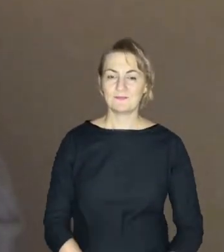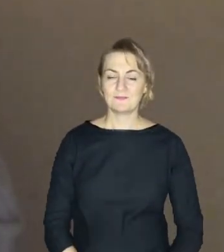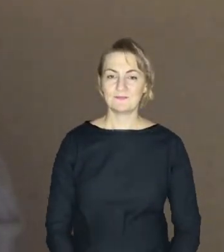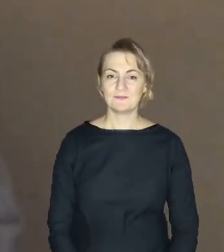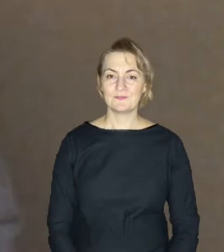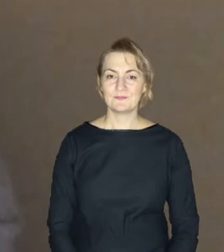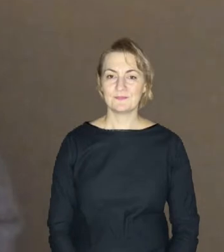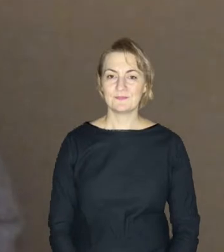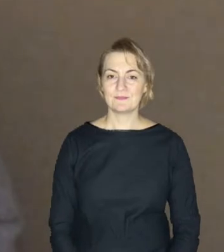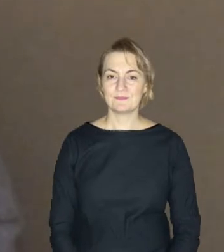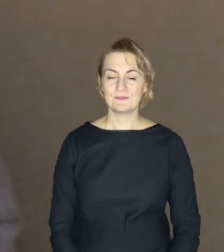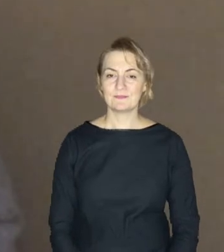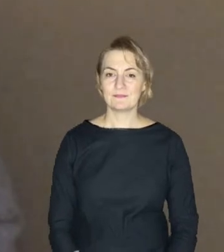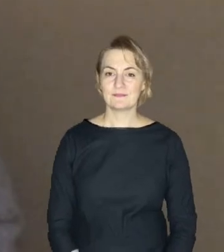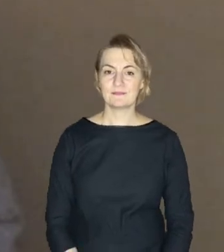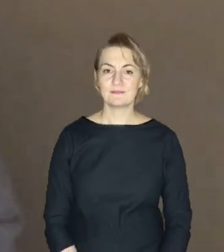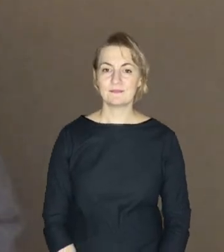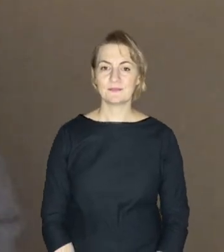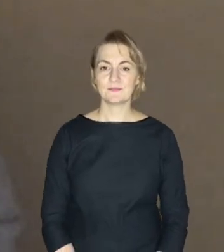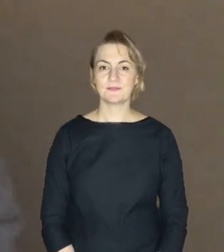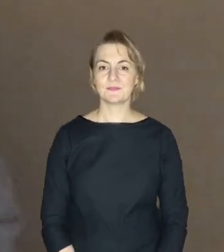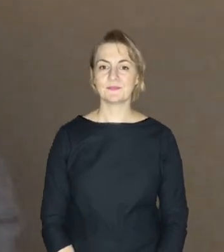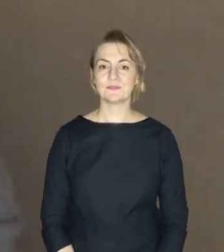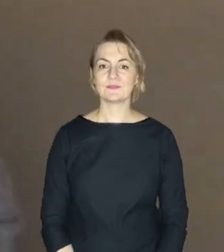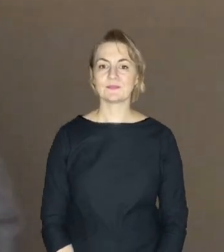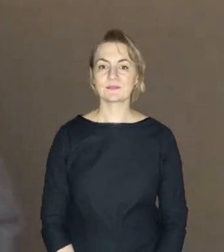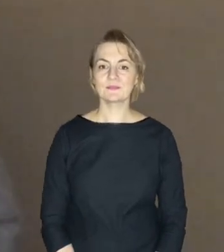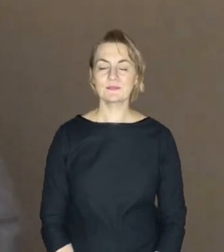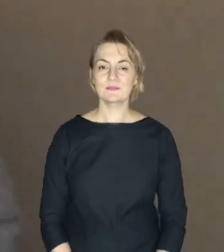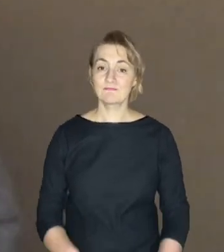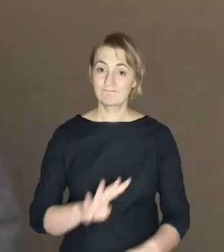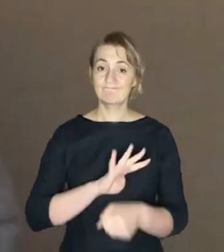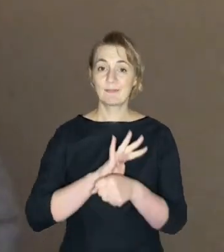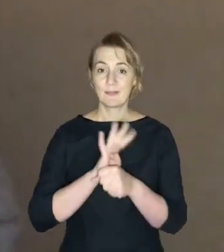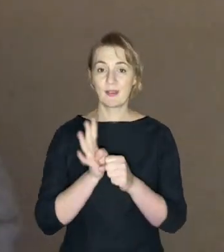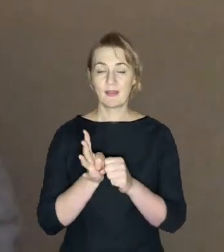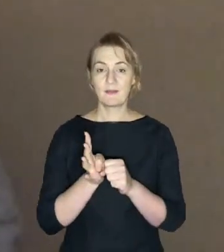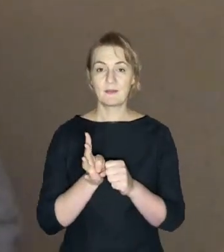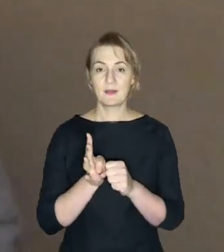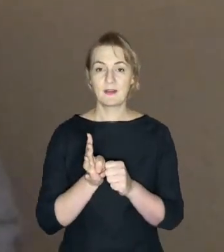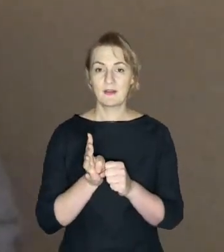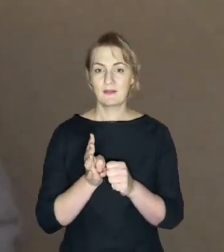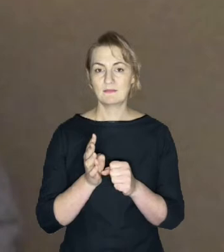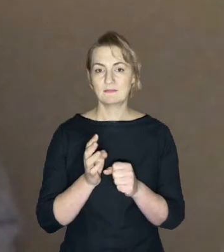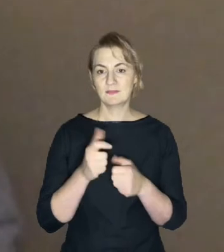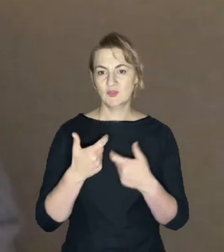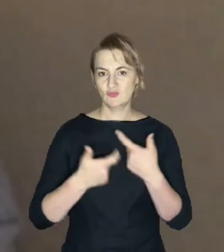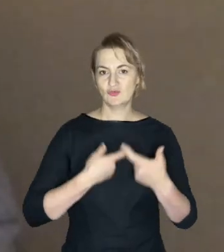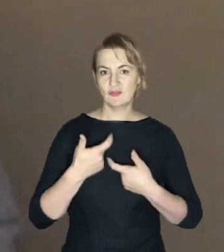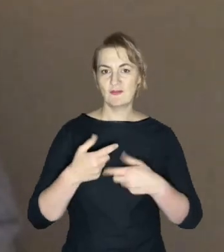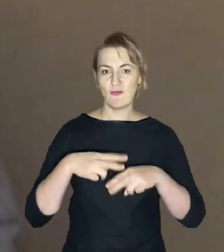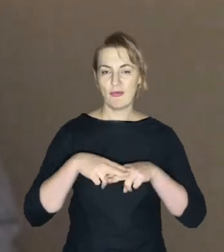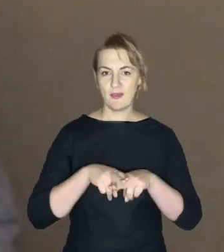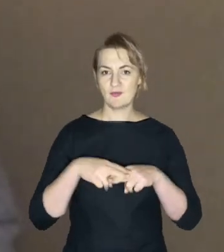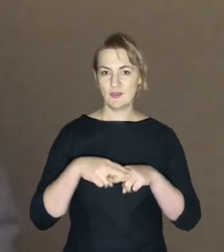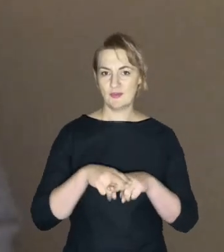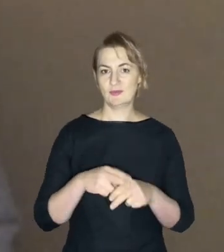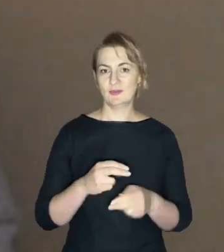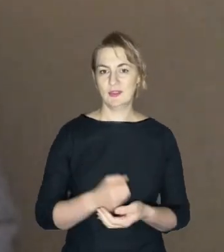No, a pandemia właśnie, no, można powiedzieć, używa tego narzędzia,